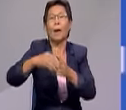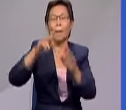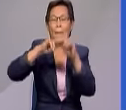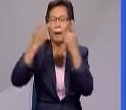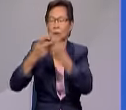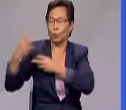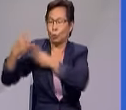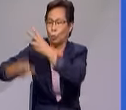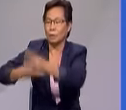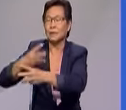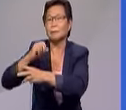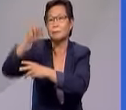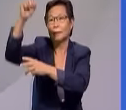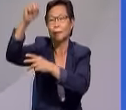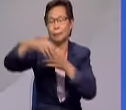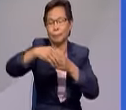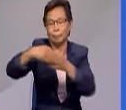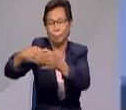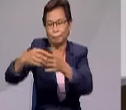Sabah.